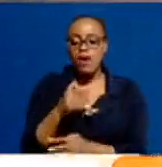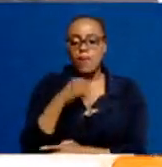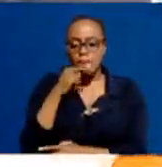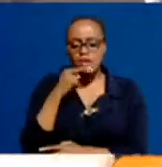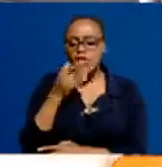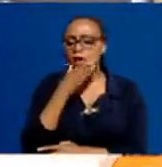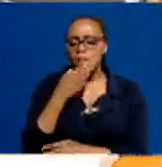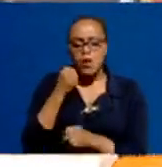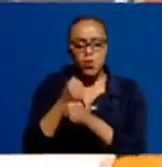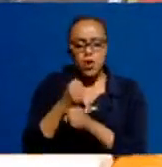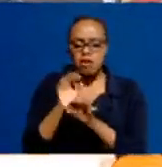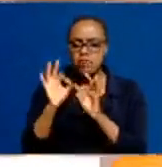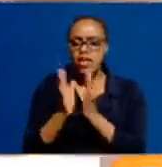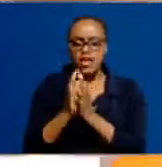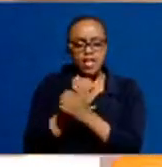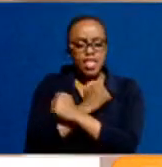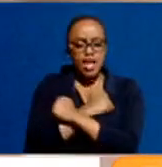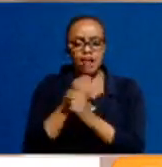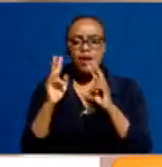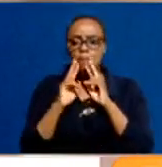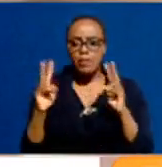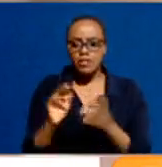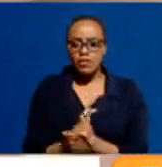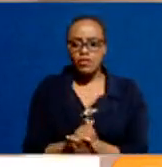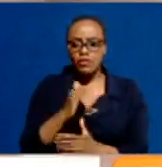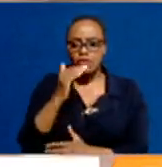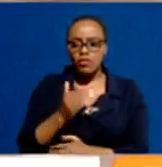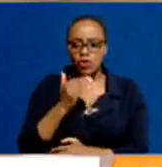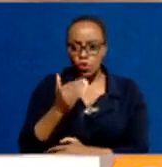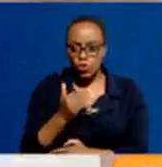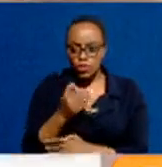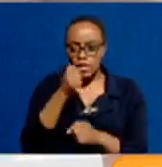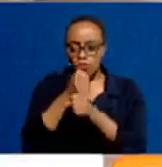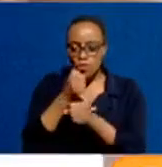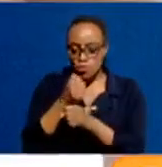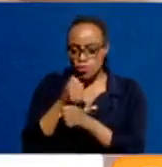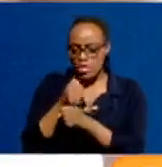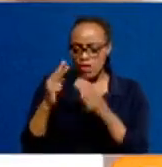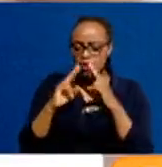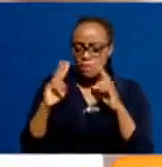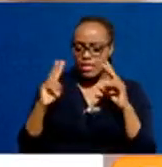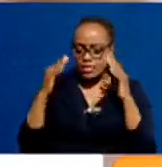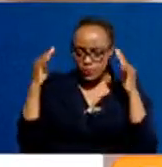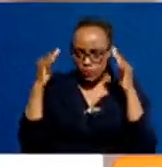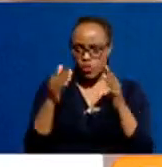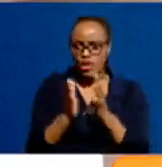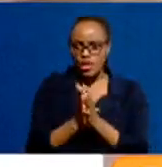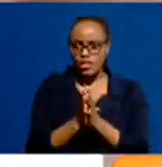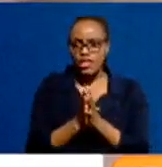kama mchapakazi na mpenda amani. He always told the right of peace and they are